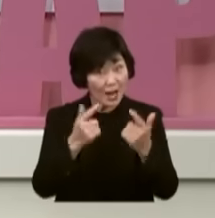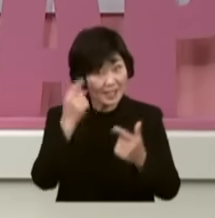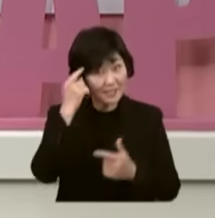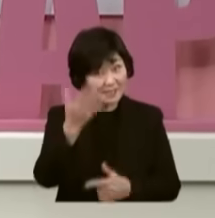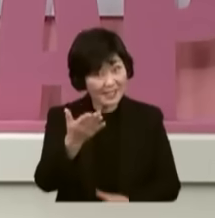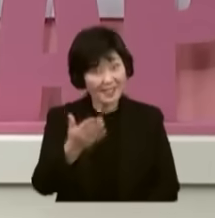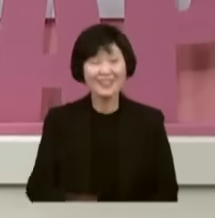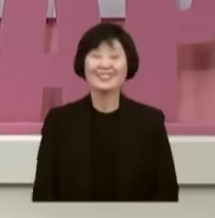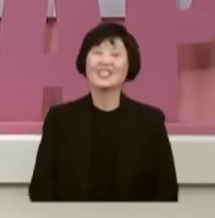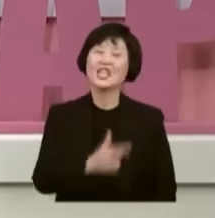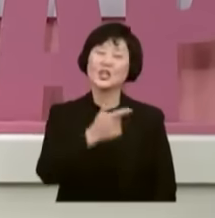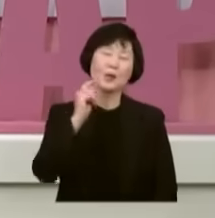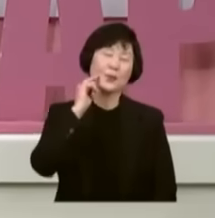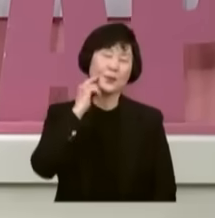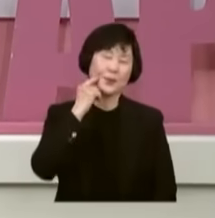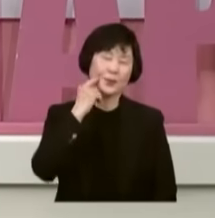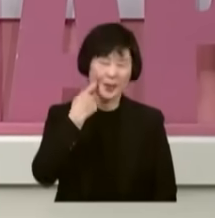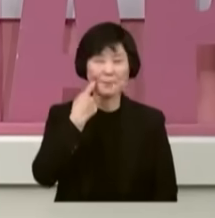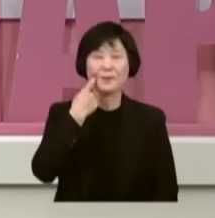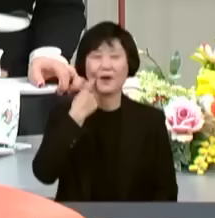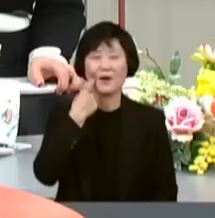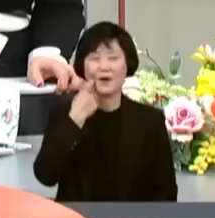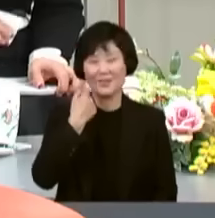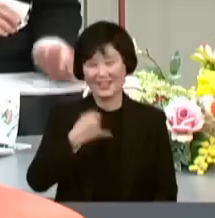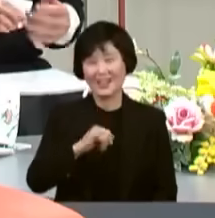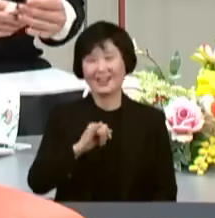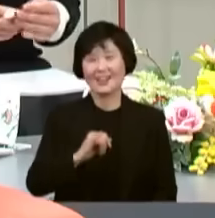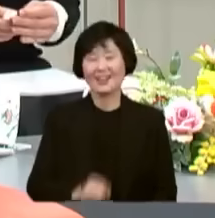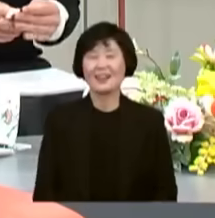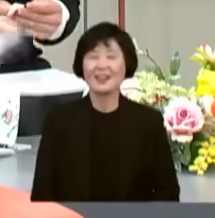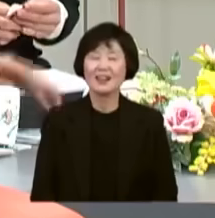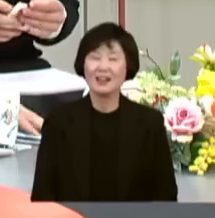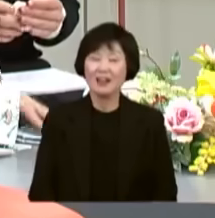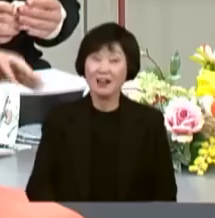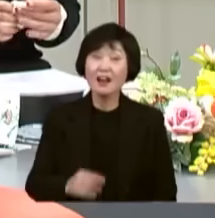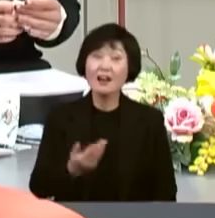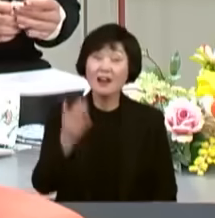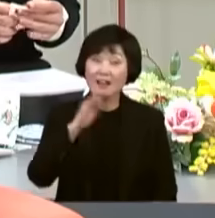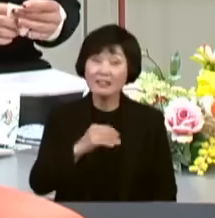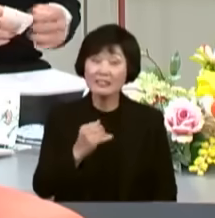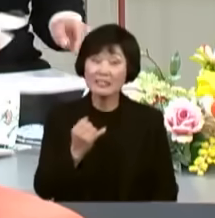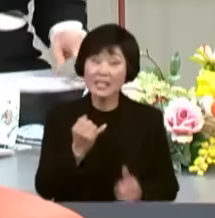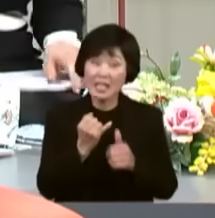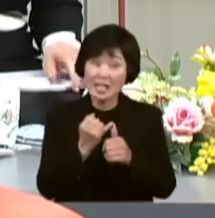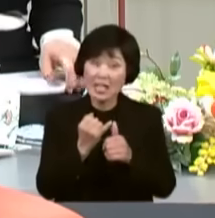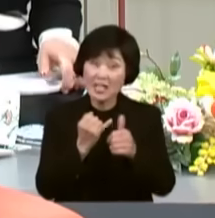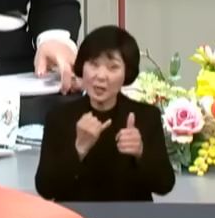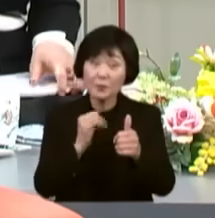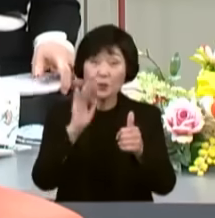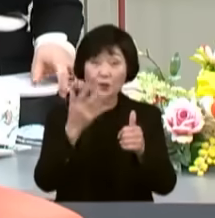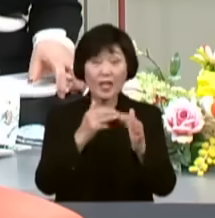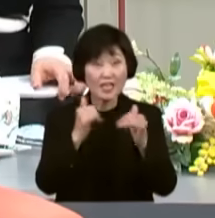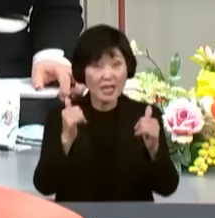예쁘고 저렇게 아름다운데 안 생기는 게 아유 정말 이렇게